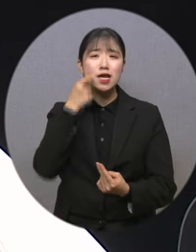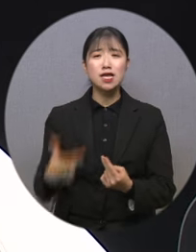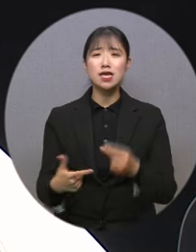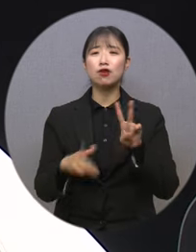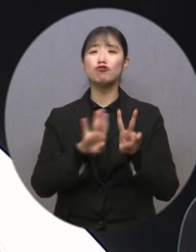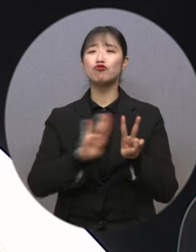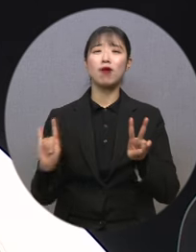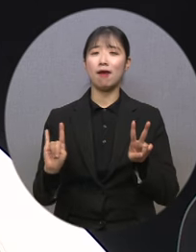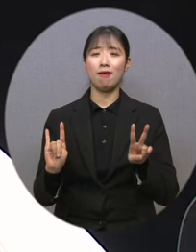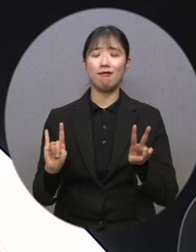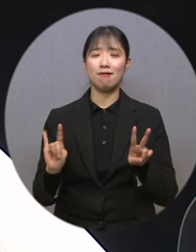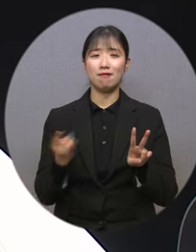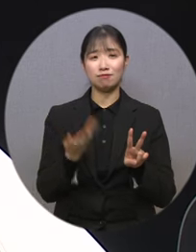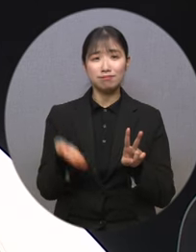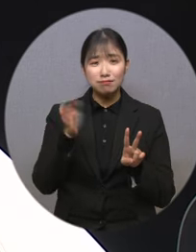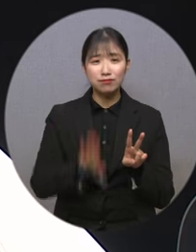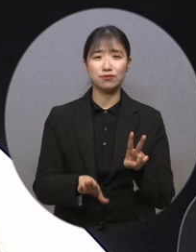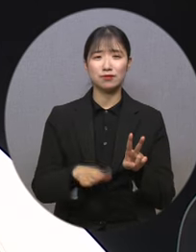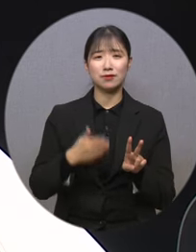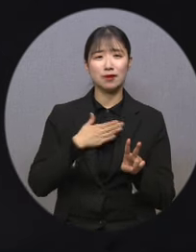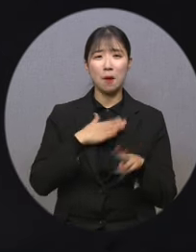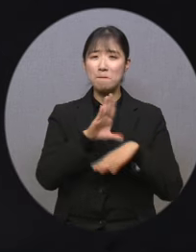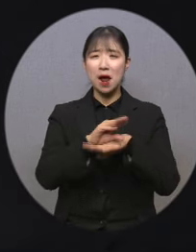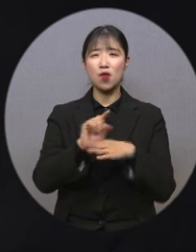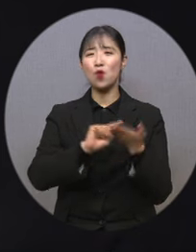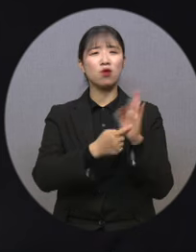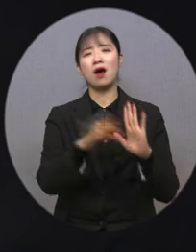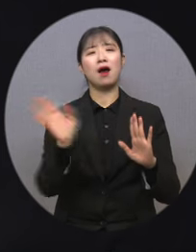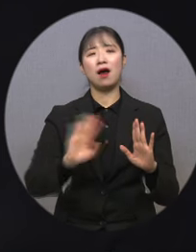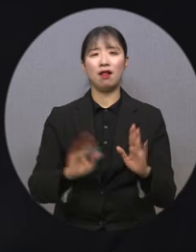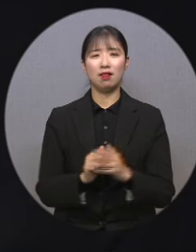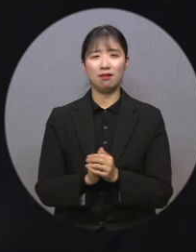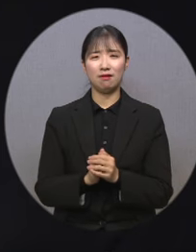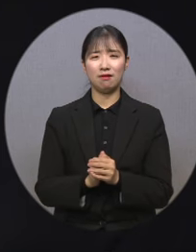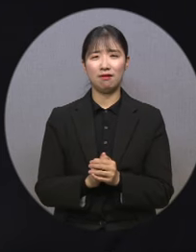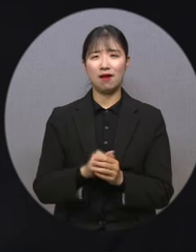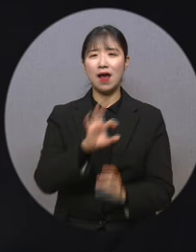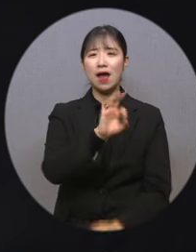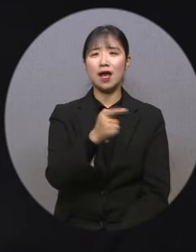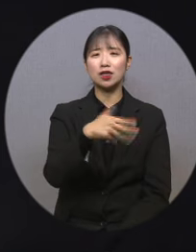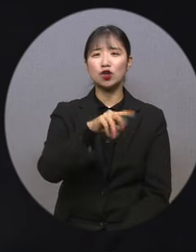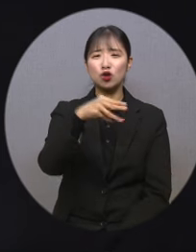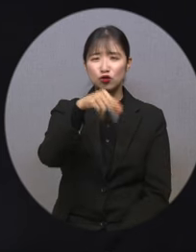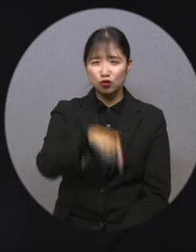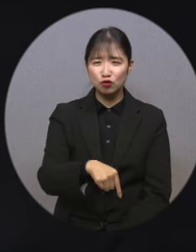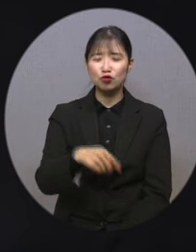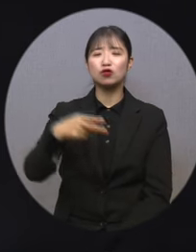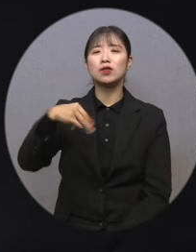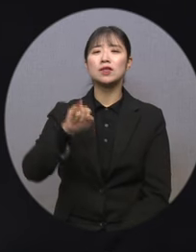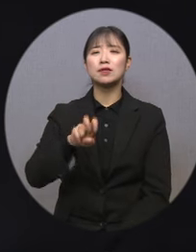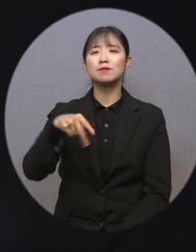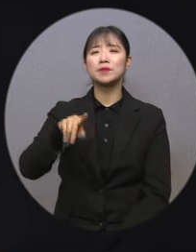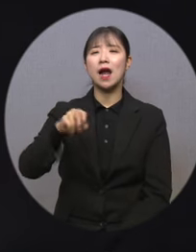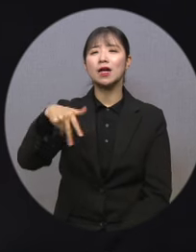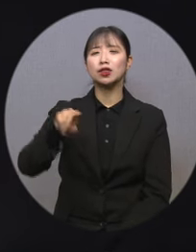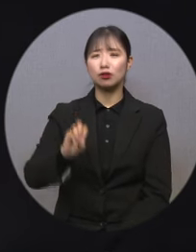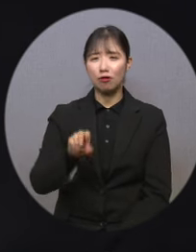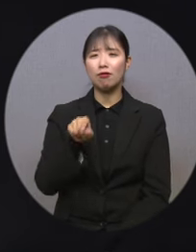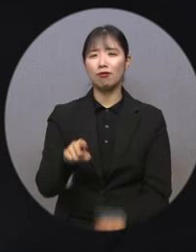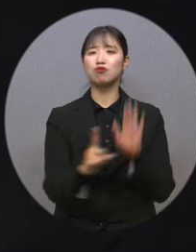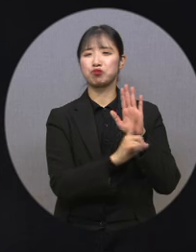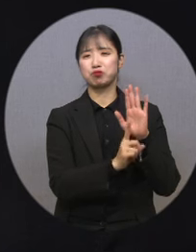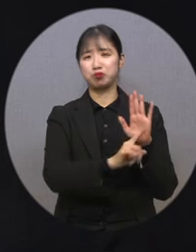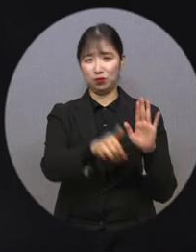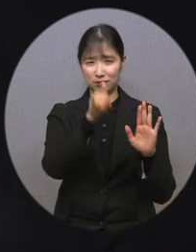있던 사람인데 저를 방송에서는 보도 안 해주고 안철수 심상정까지 보도를 해요. 네. 또